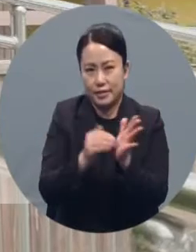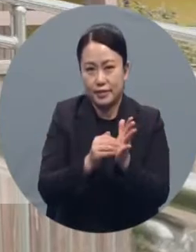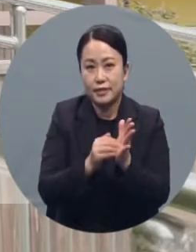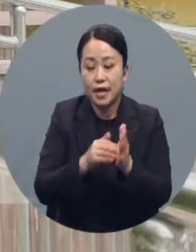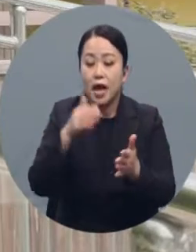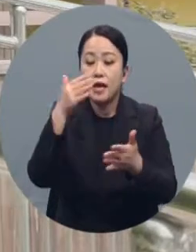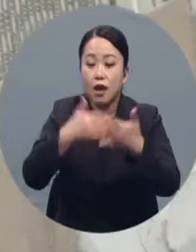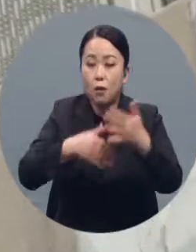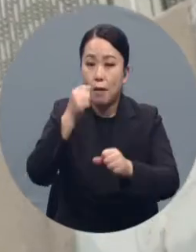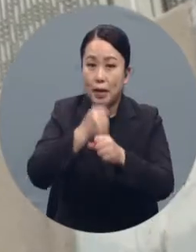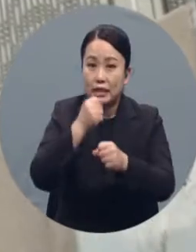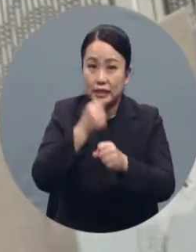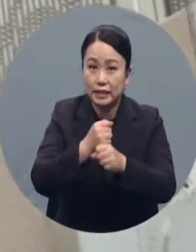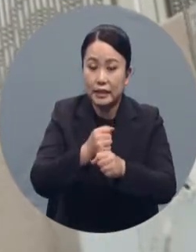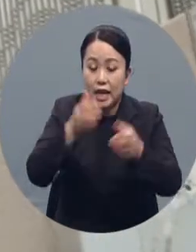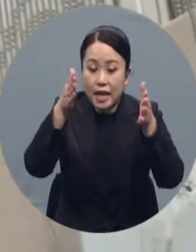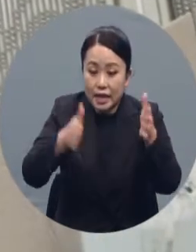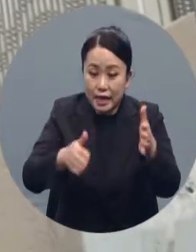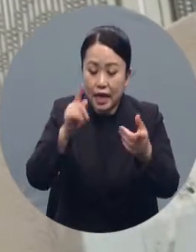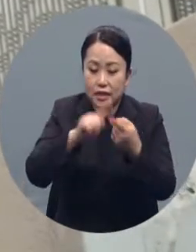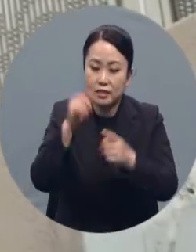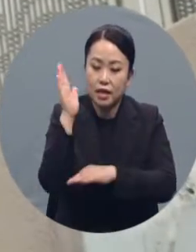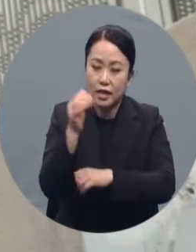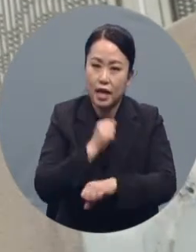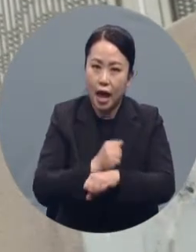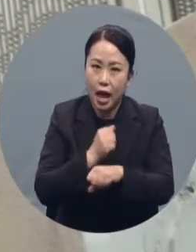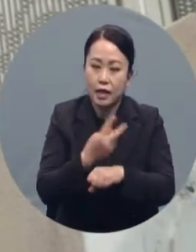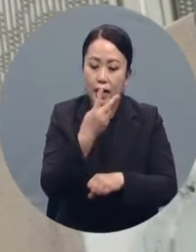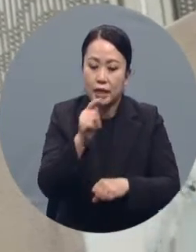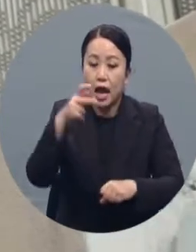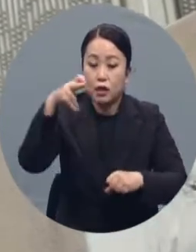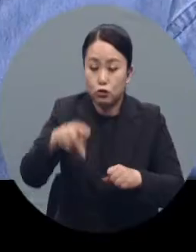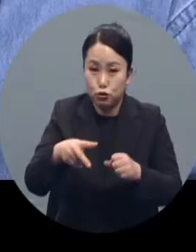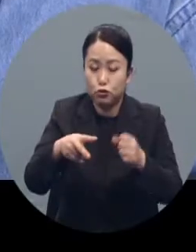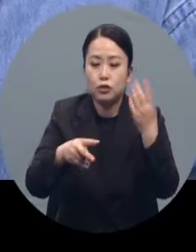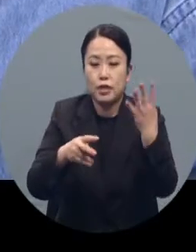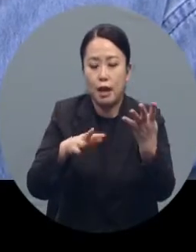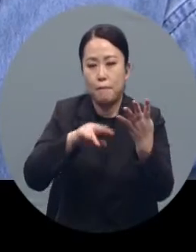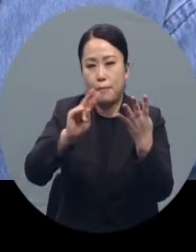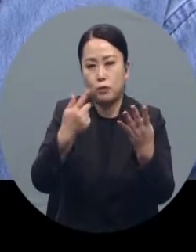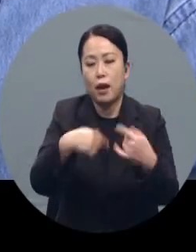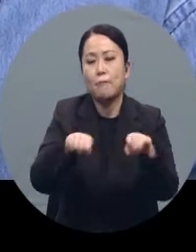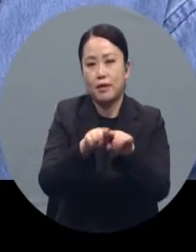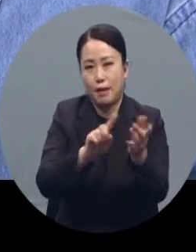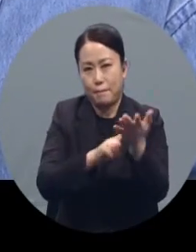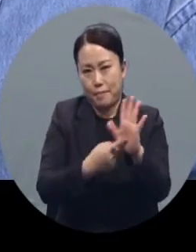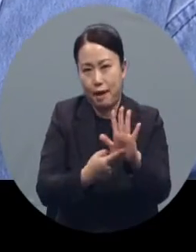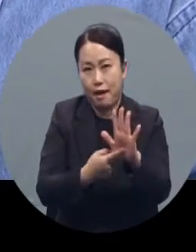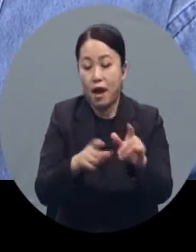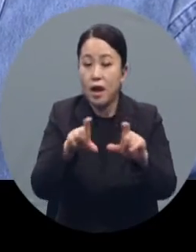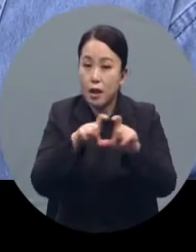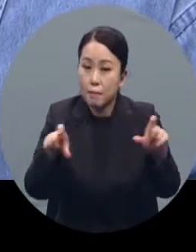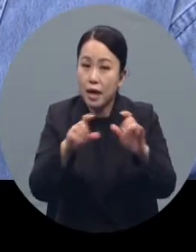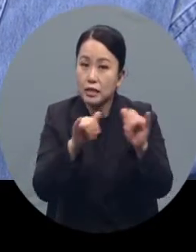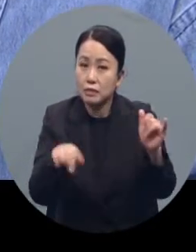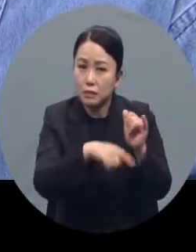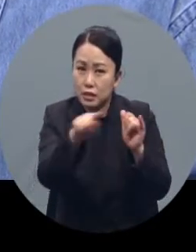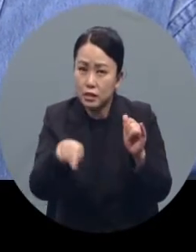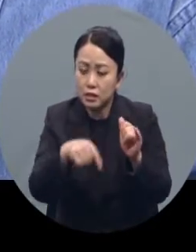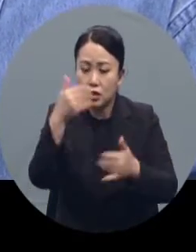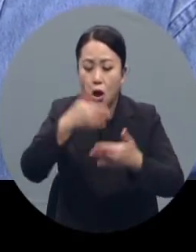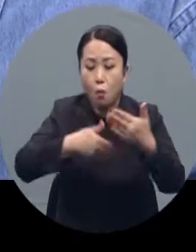영화 제작기를 담은 다큐멘터리 4편도 함께 공개됐습니다. 일반 시민분들은 이 영화라는 것을